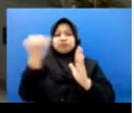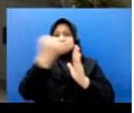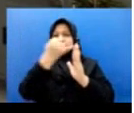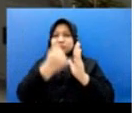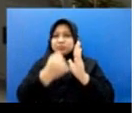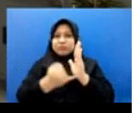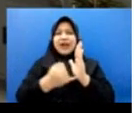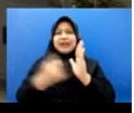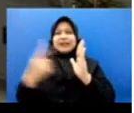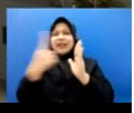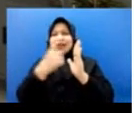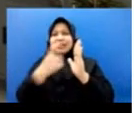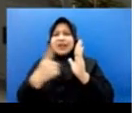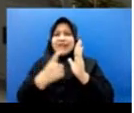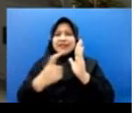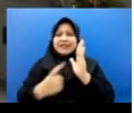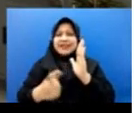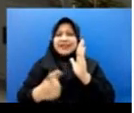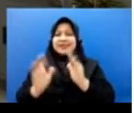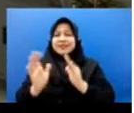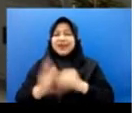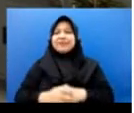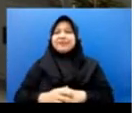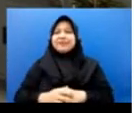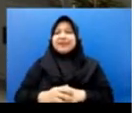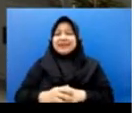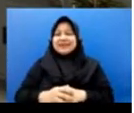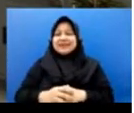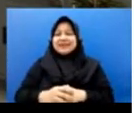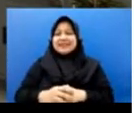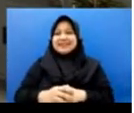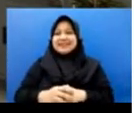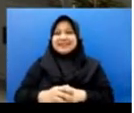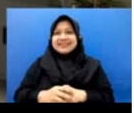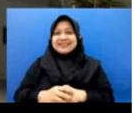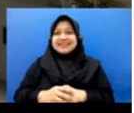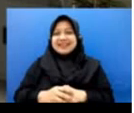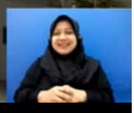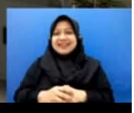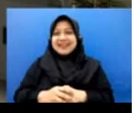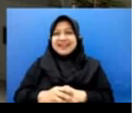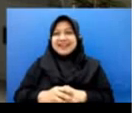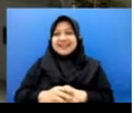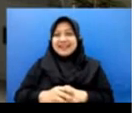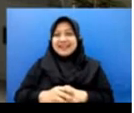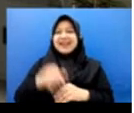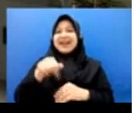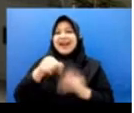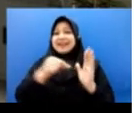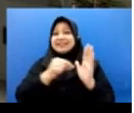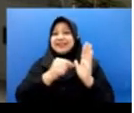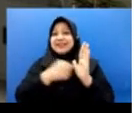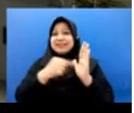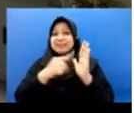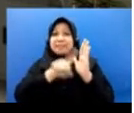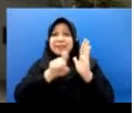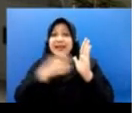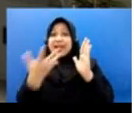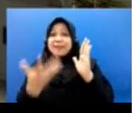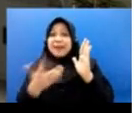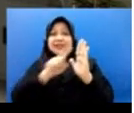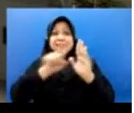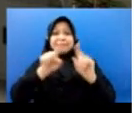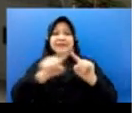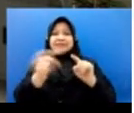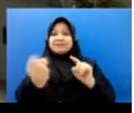sana, walaupun juga ada juga yang mengisinya pertanyaan, tidak ada pertanyaan, baik Bapak Ibu, tidak apa-apa.